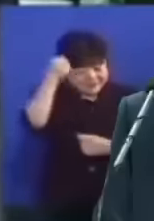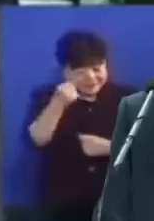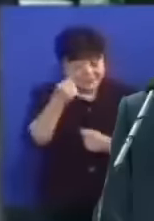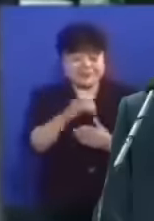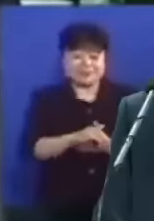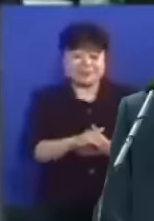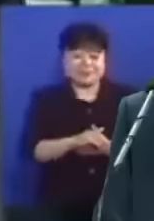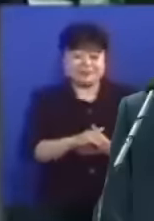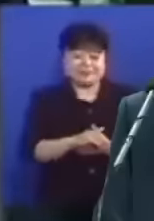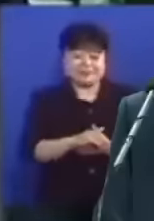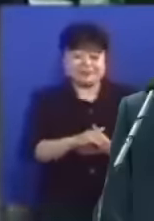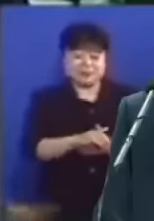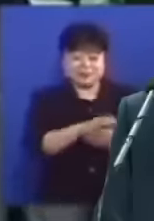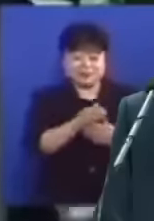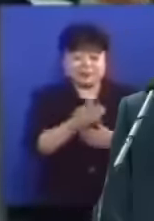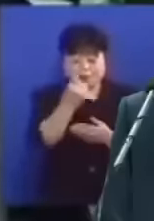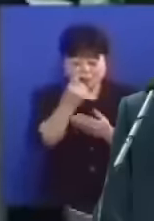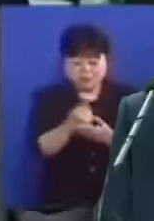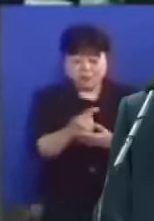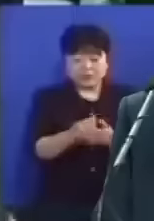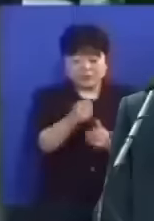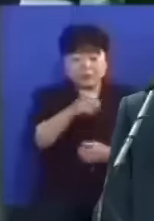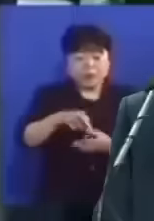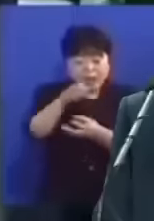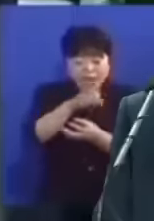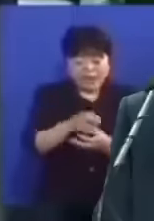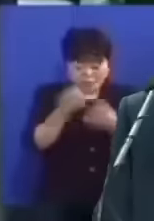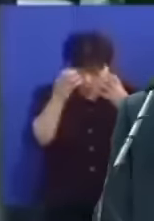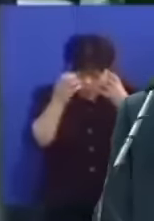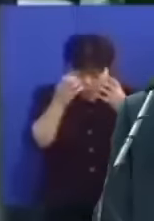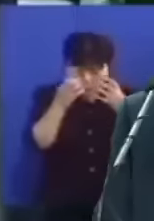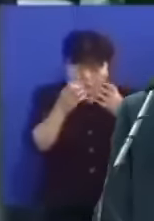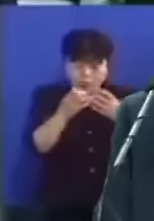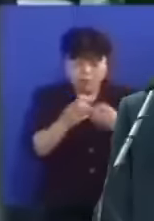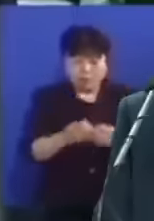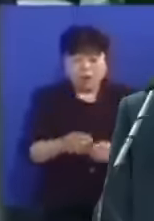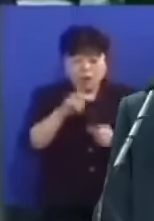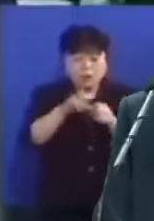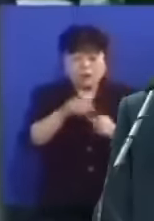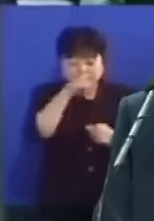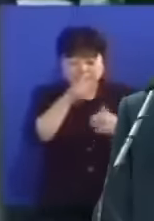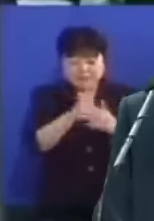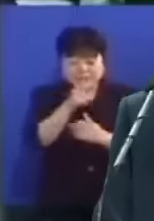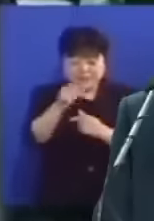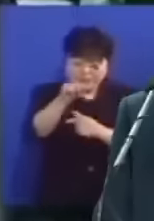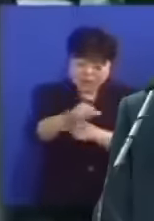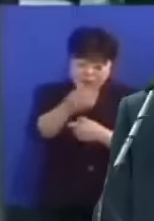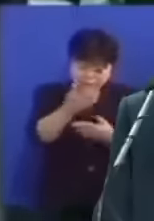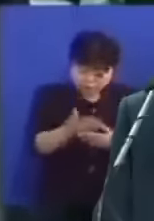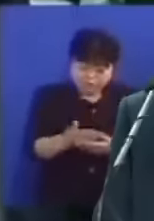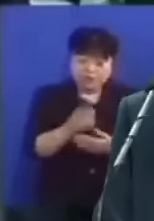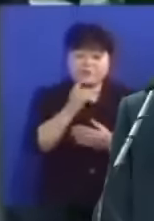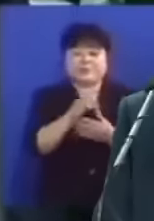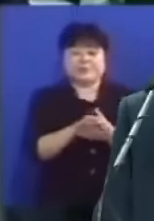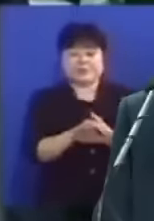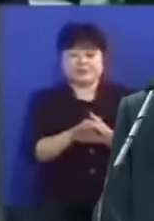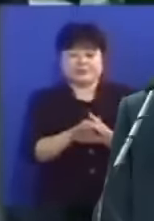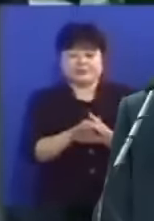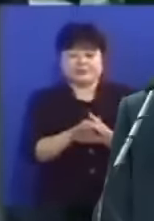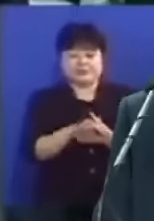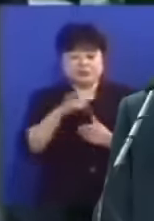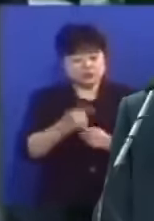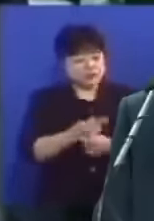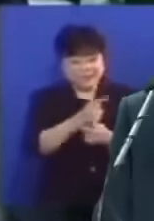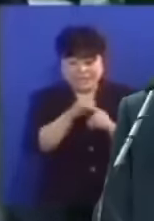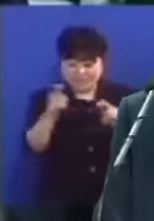마십시오. 우리에게 다가오는 시험과 환난과 고통은 목적이 있어서 하나님이 허락해서 다가오는 것입니다. 우연히